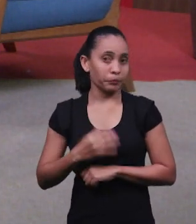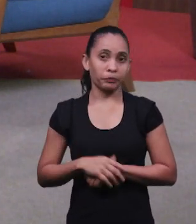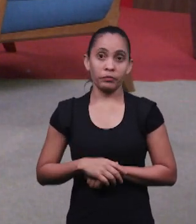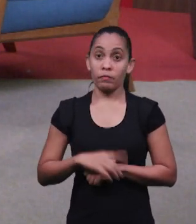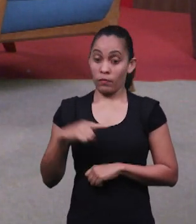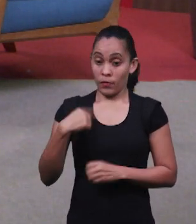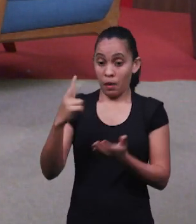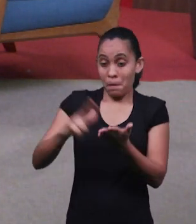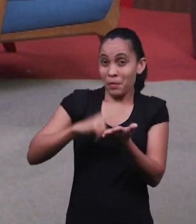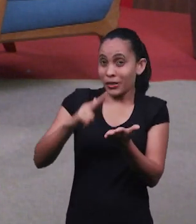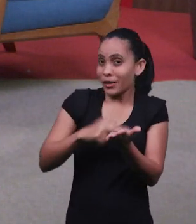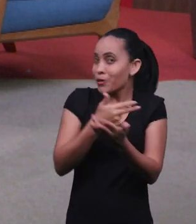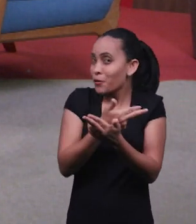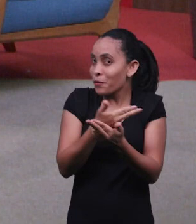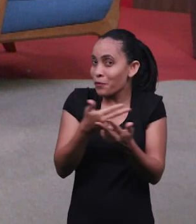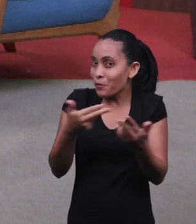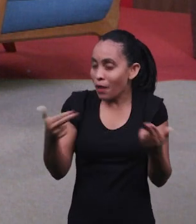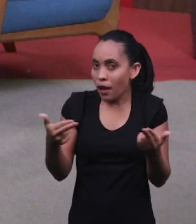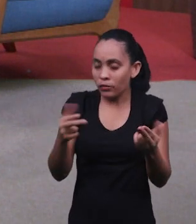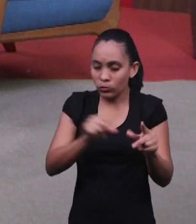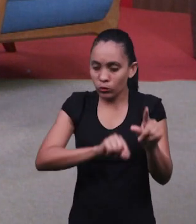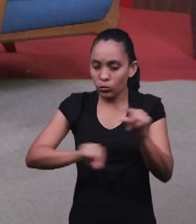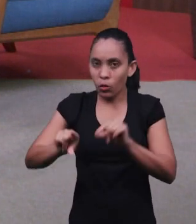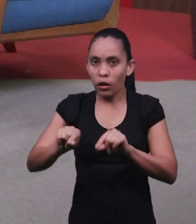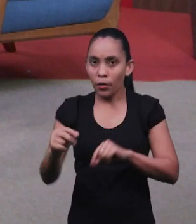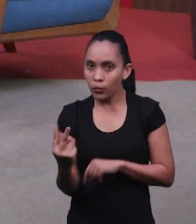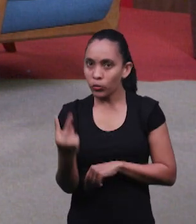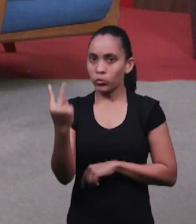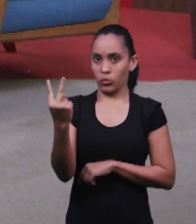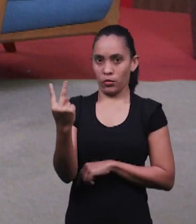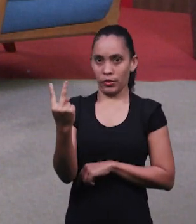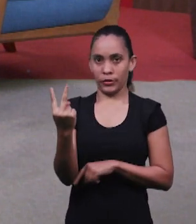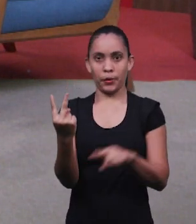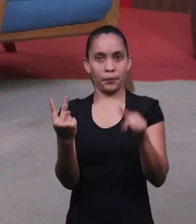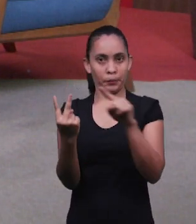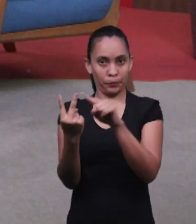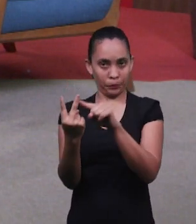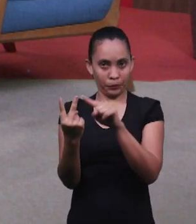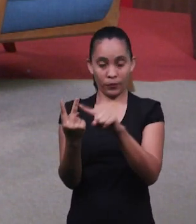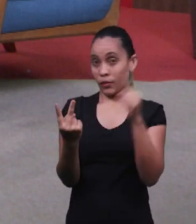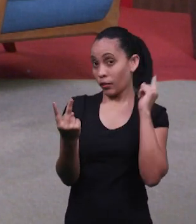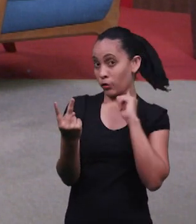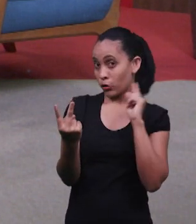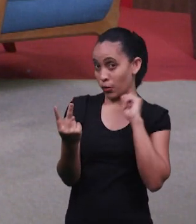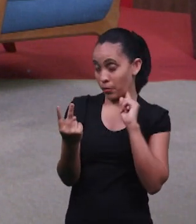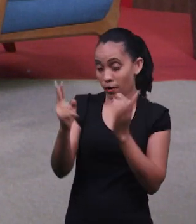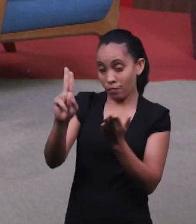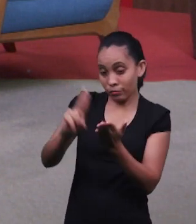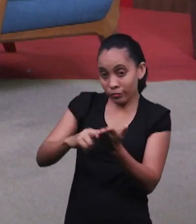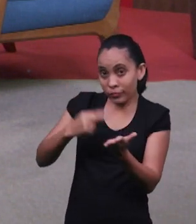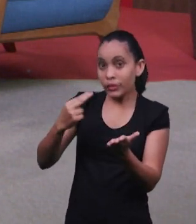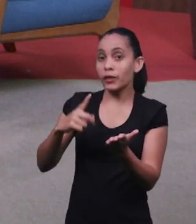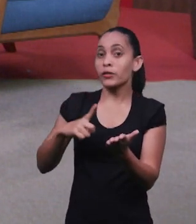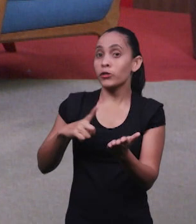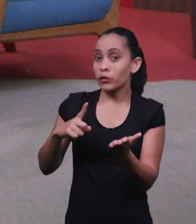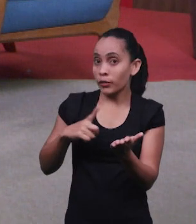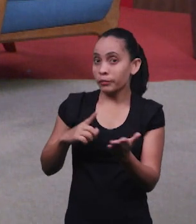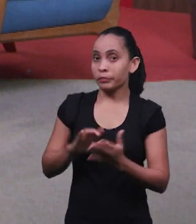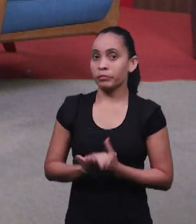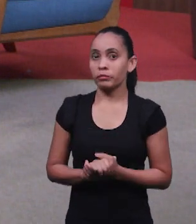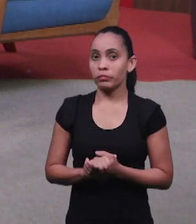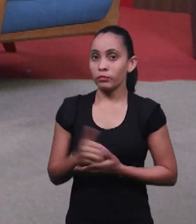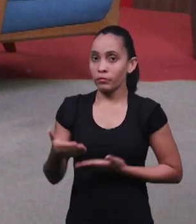messages. Parmi plusieurs qui nous ont été envoyés, nous avons sélectionné deux. Une est venue de Belo Horizonte, Minas Gerais,